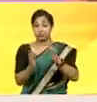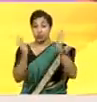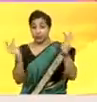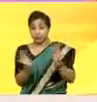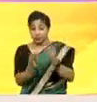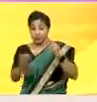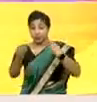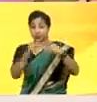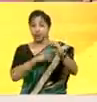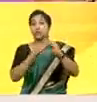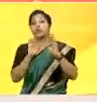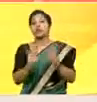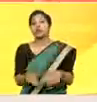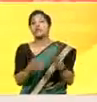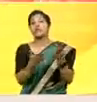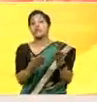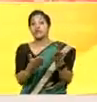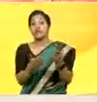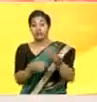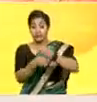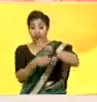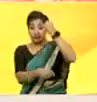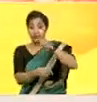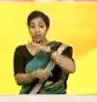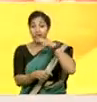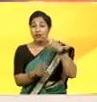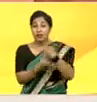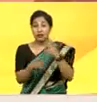बिक्री भी हो रही है। इन छातों को